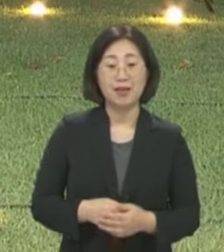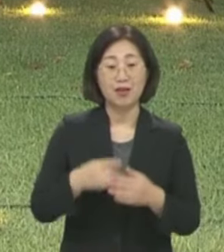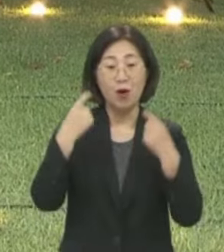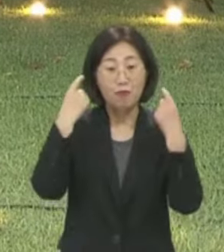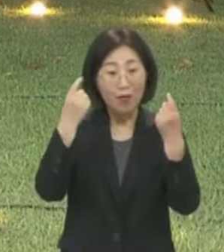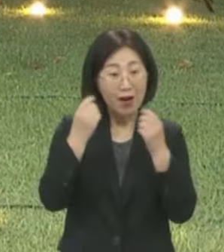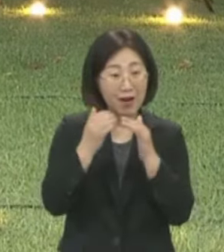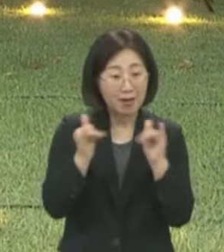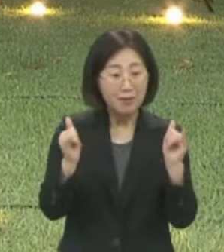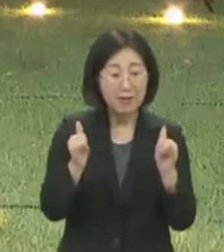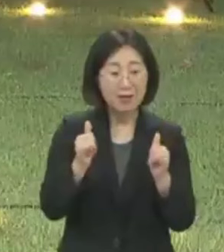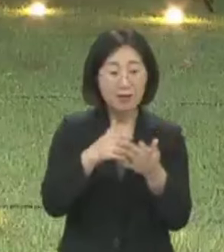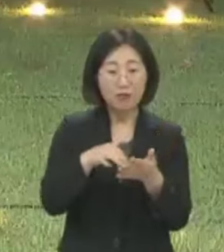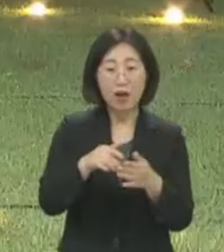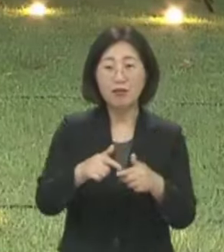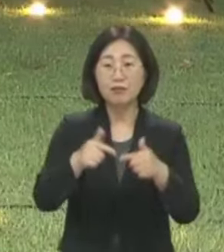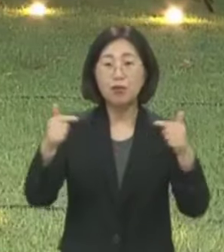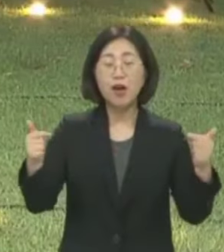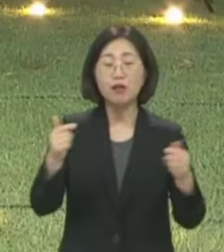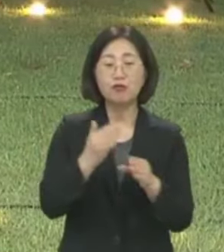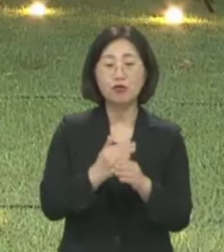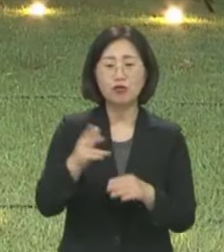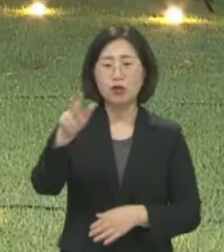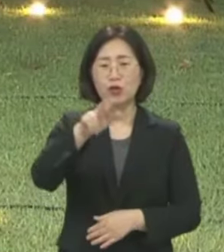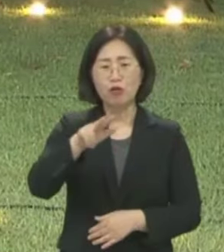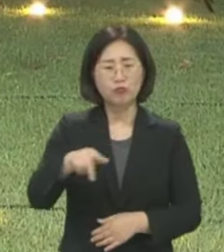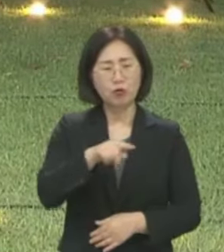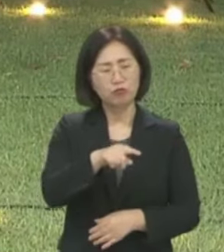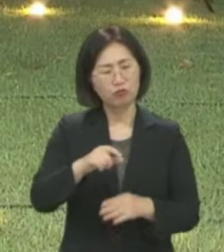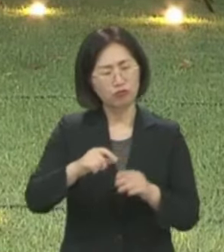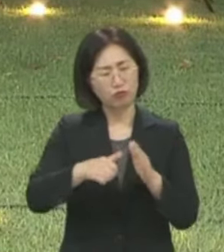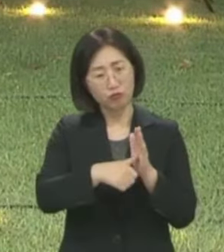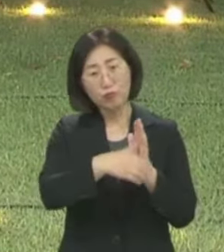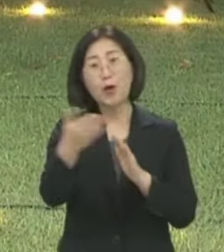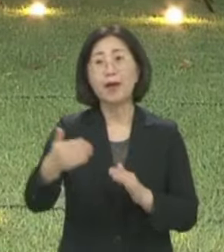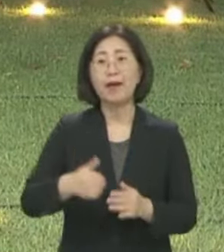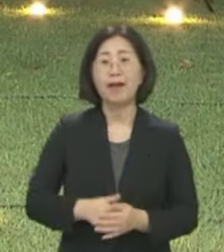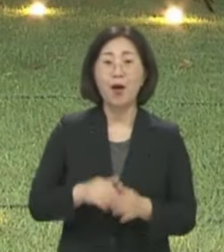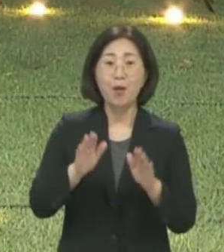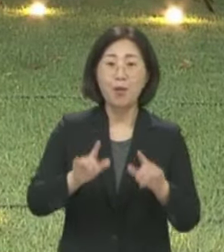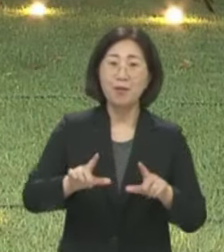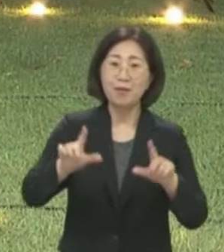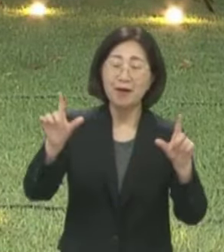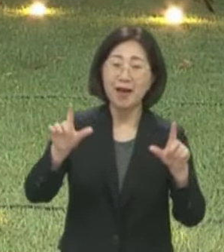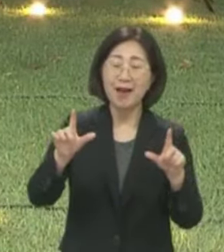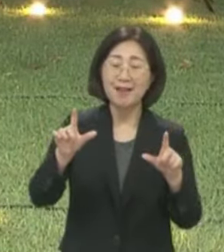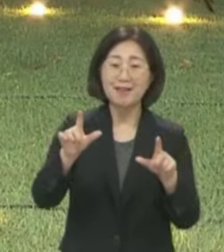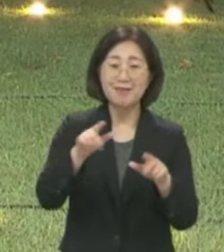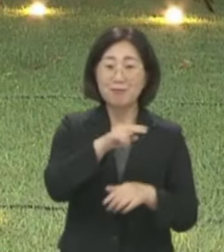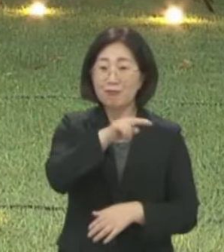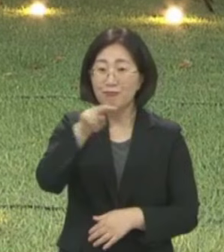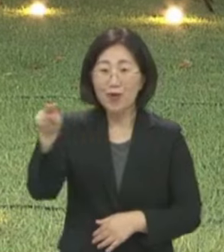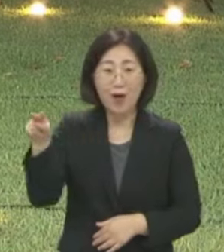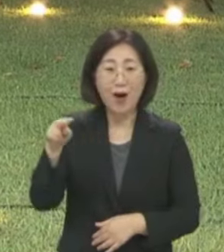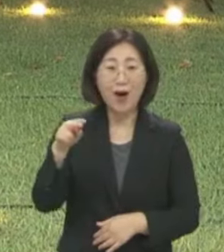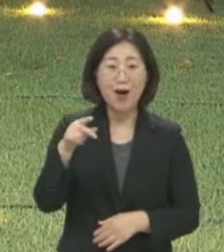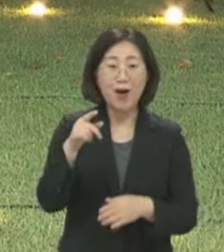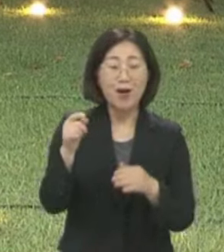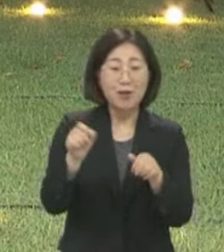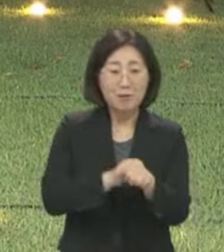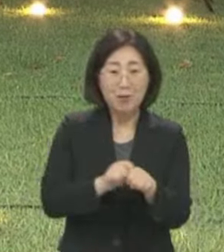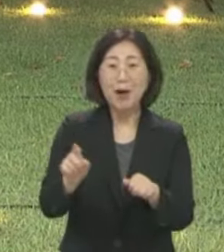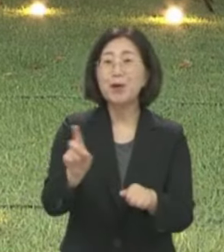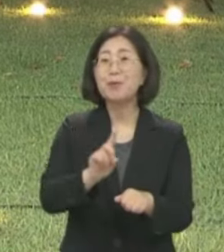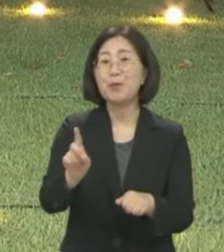관람객들이 점점 늘어나고 있습니다. 이제 뭐 전국적인 명성을 자랑하고 있는데 올해는 과연 또 어떤 색다른 볼거리를 보여줄 것인가 기대가